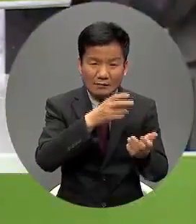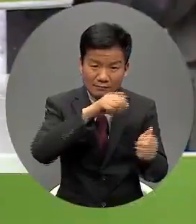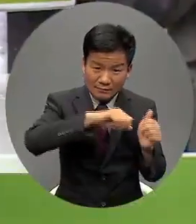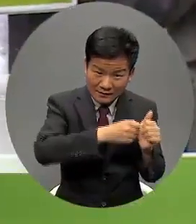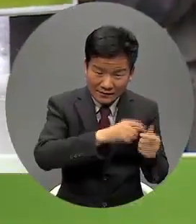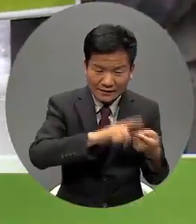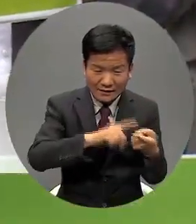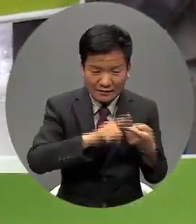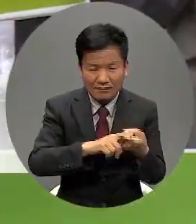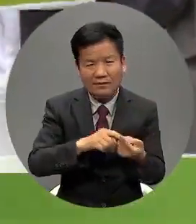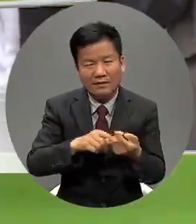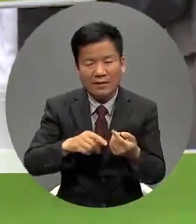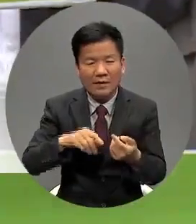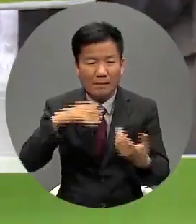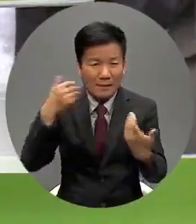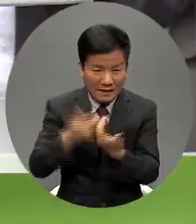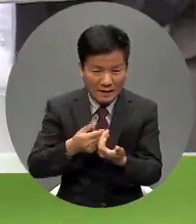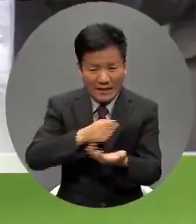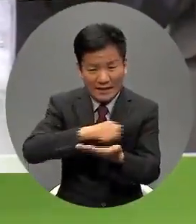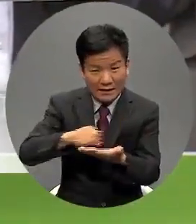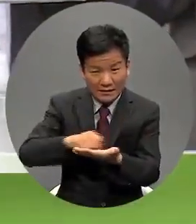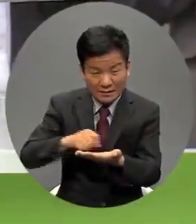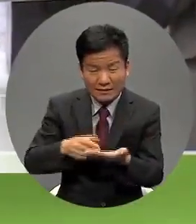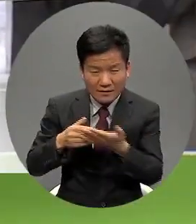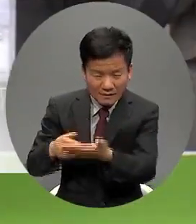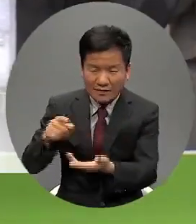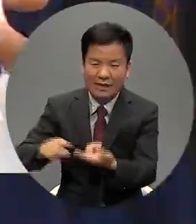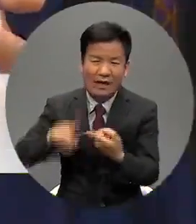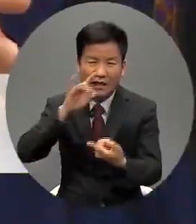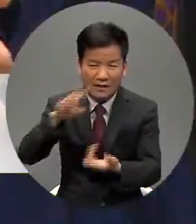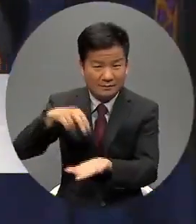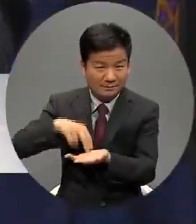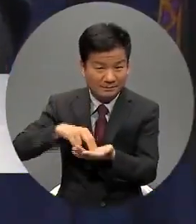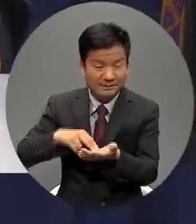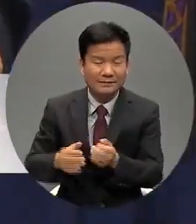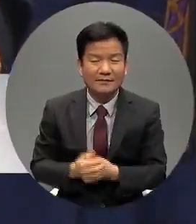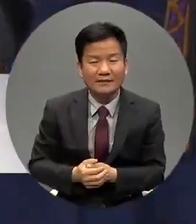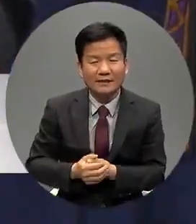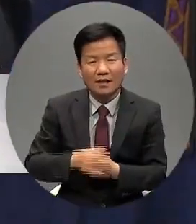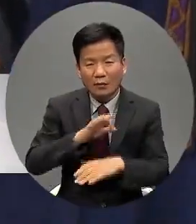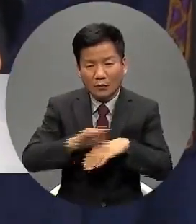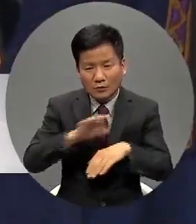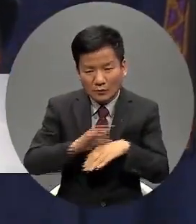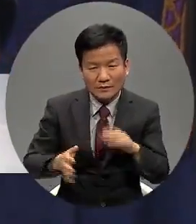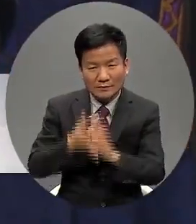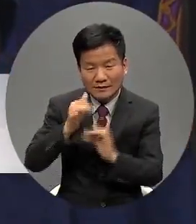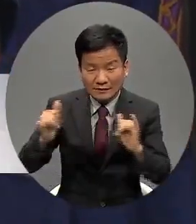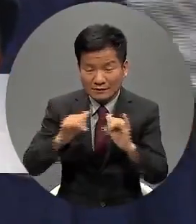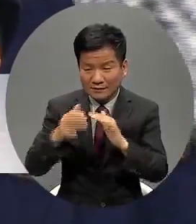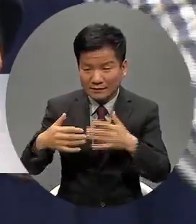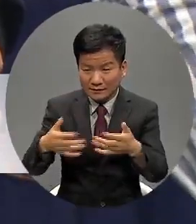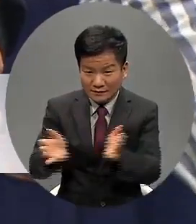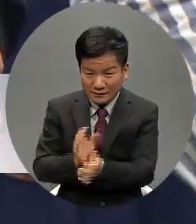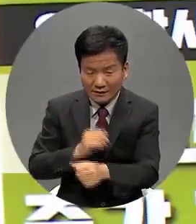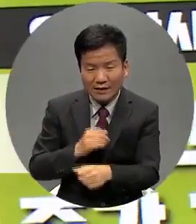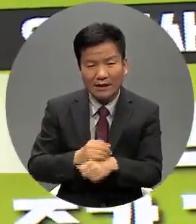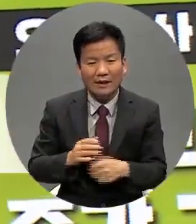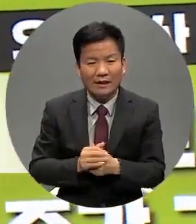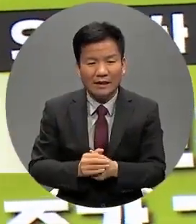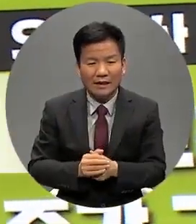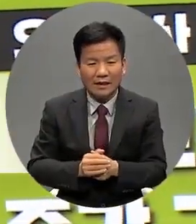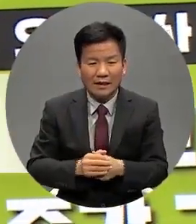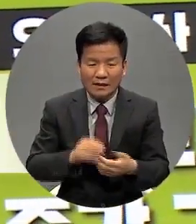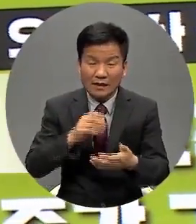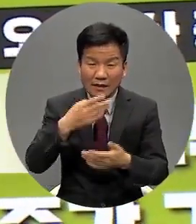것과 관련해 시민단체가 문책을 요구했습니다 오송 참사 시민대책위는 성명을 통해 김지사 측근이